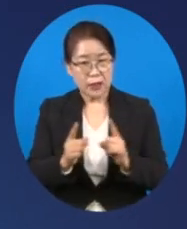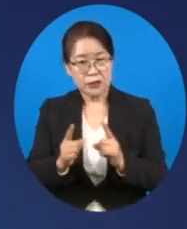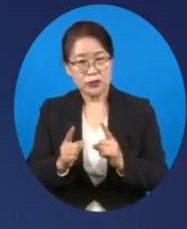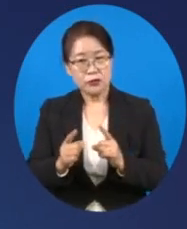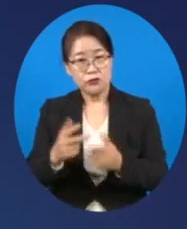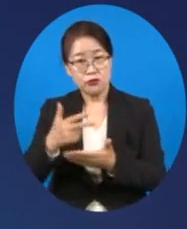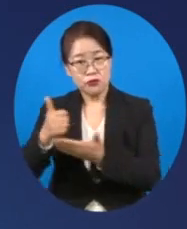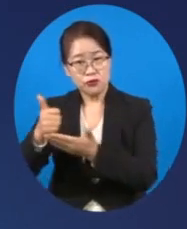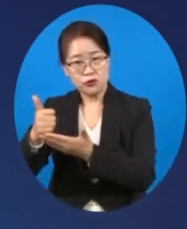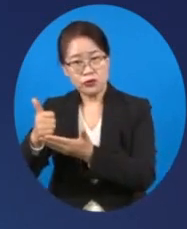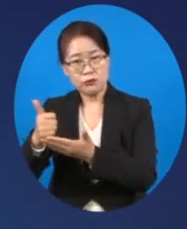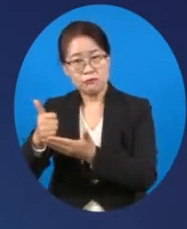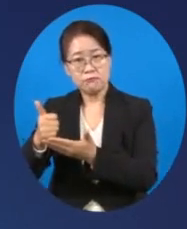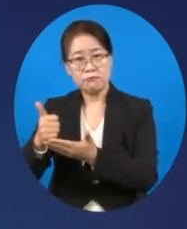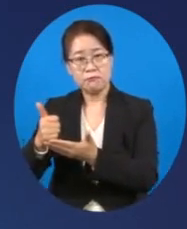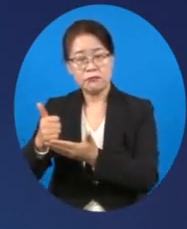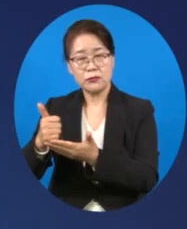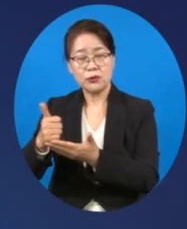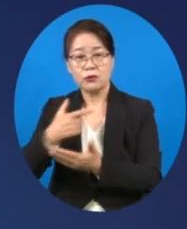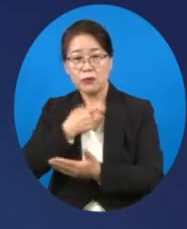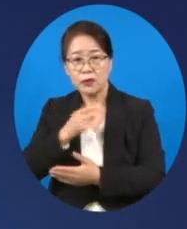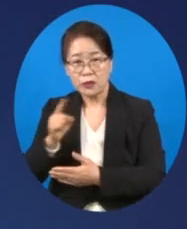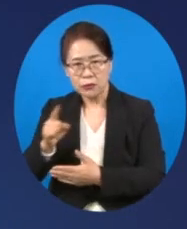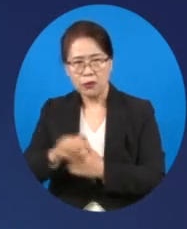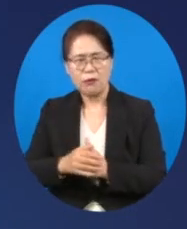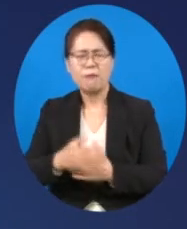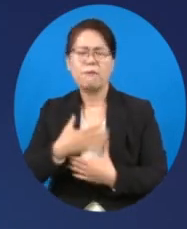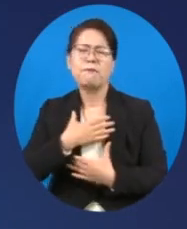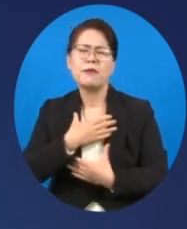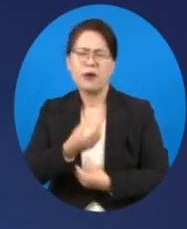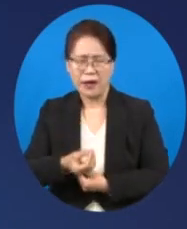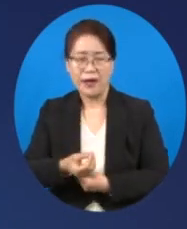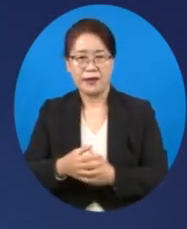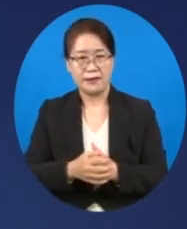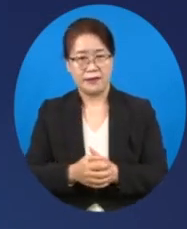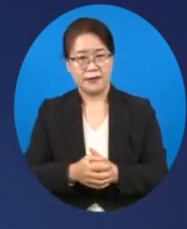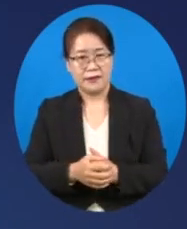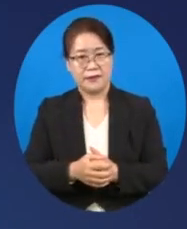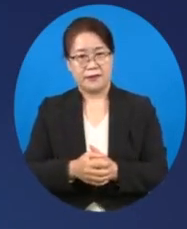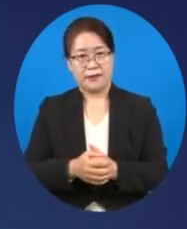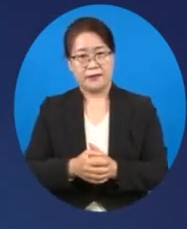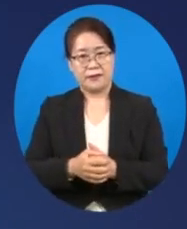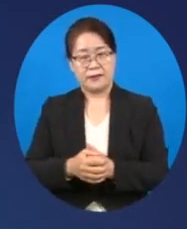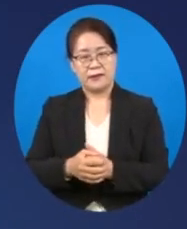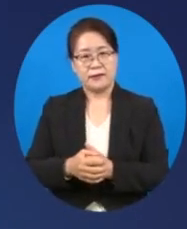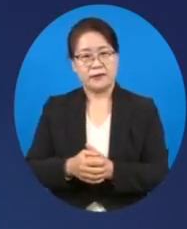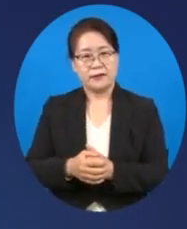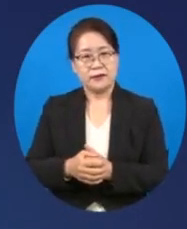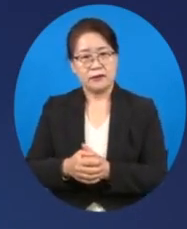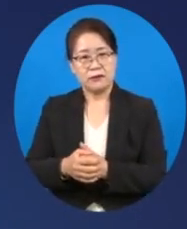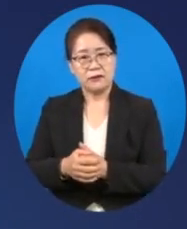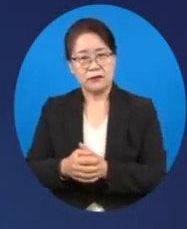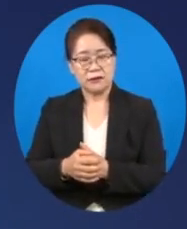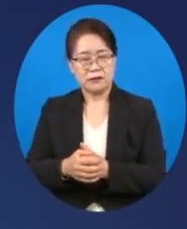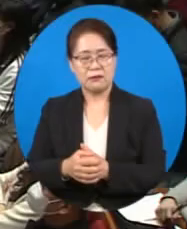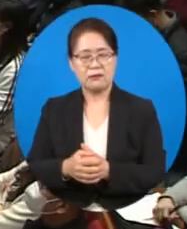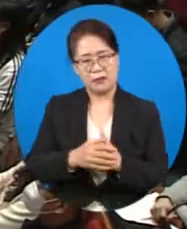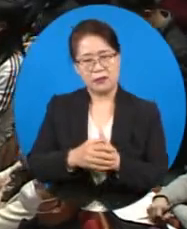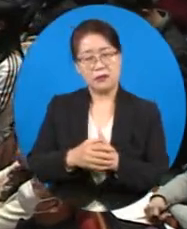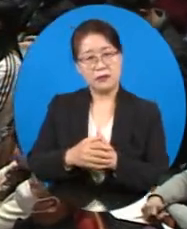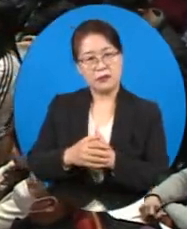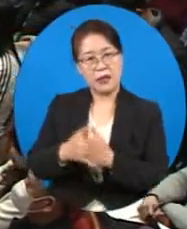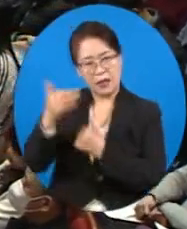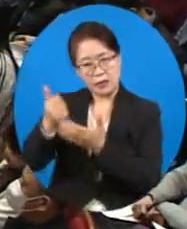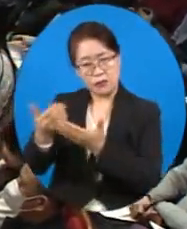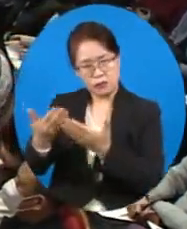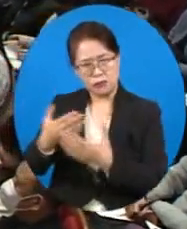관심이 평강임을 알 수가 있습니다 그렇습니다 부활하신 주님의 최고의 관심은 평강입니다